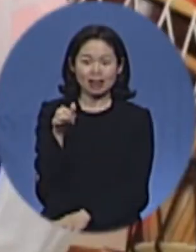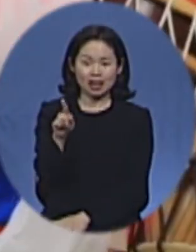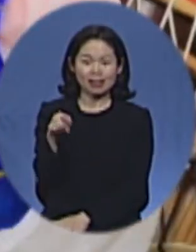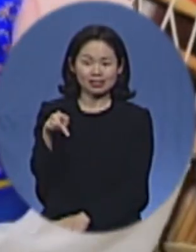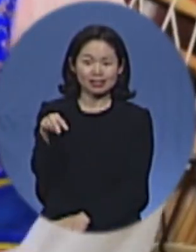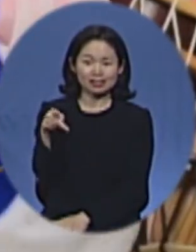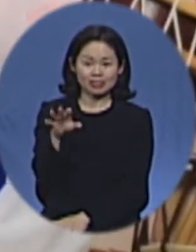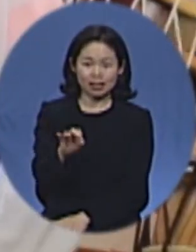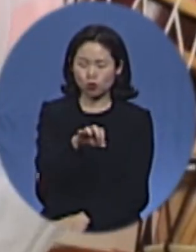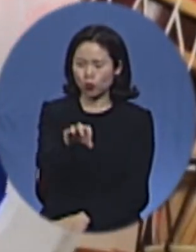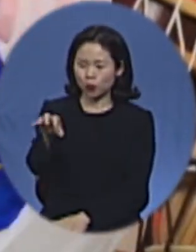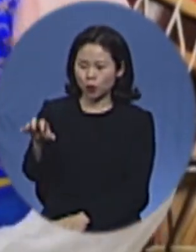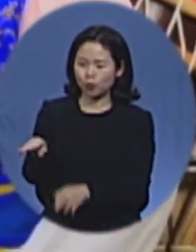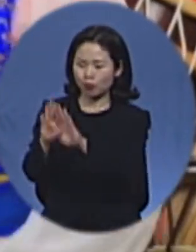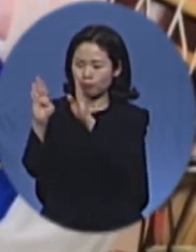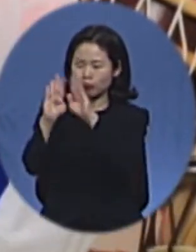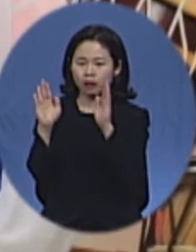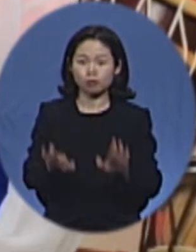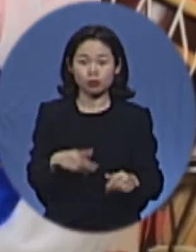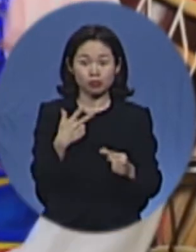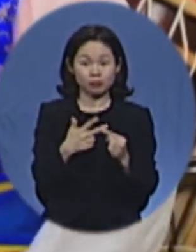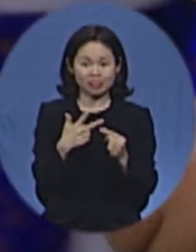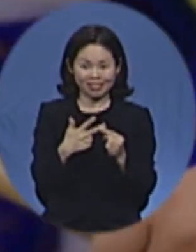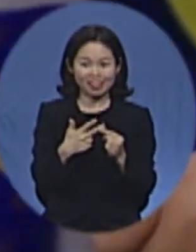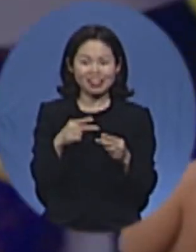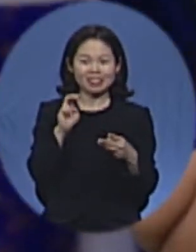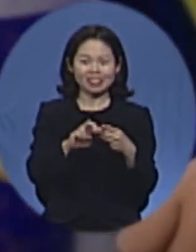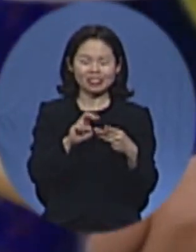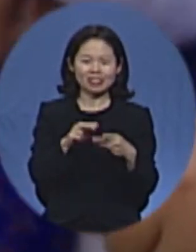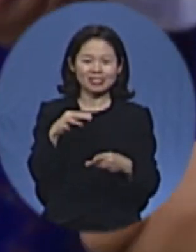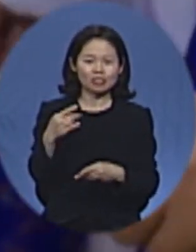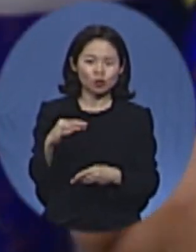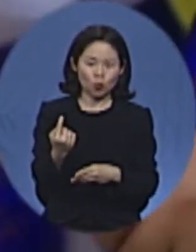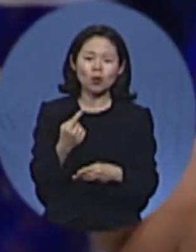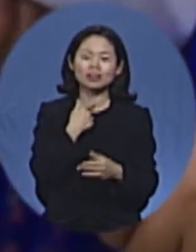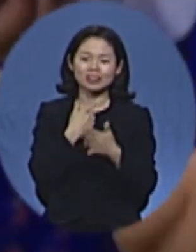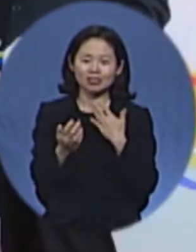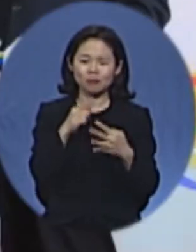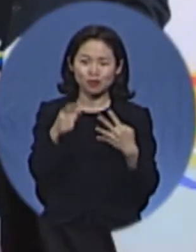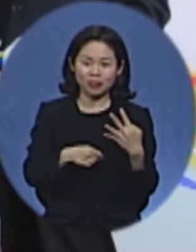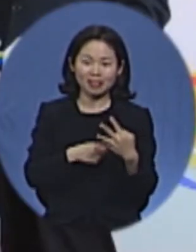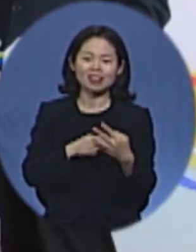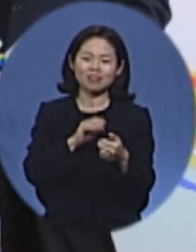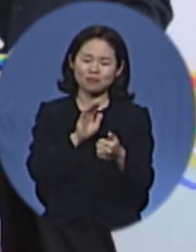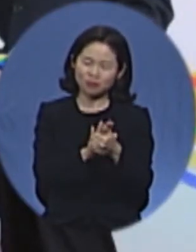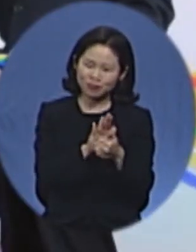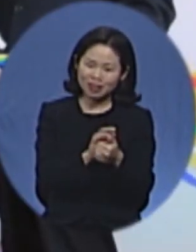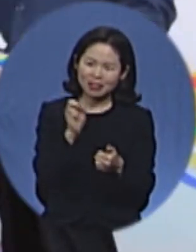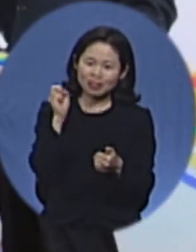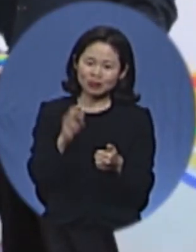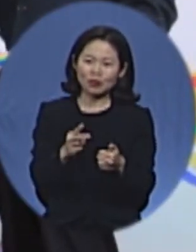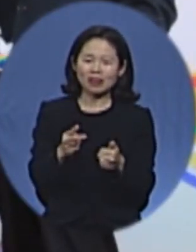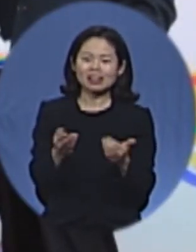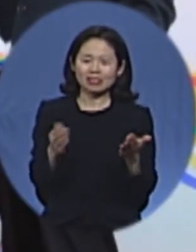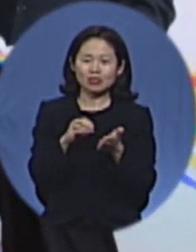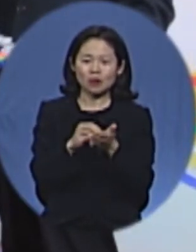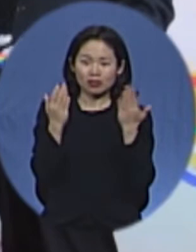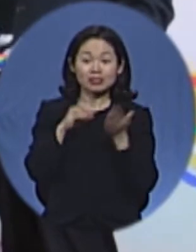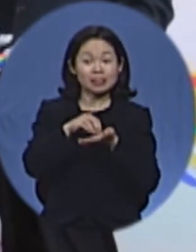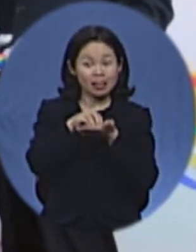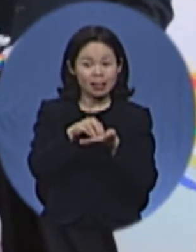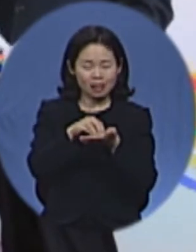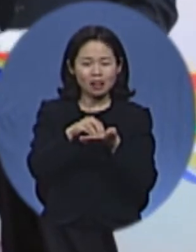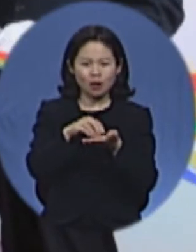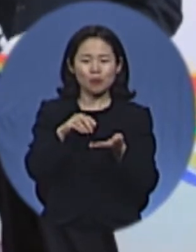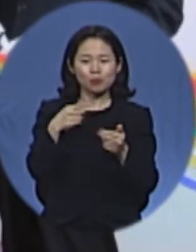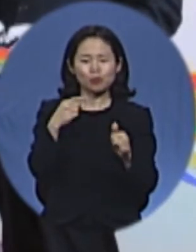이은 7번째 개소로 센터는 앞으로 진로직업 체험 프로그램을 제공하고 다양한 진로진학 프로그램을 운영할